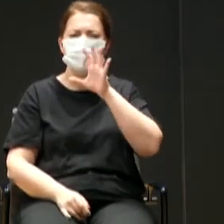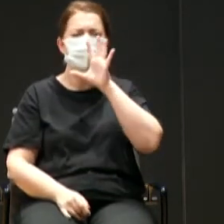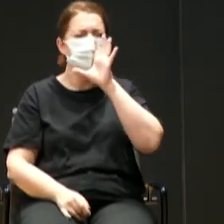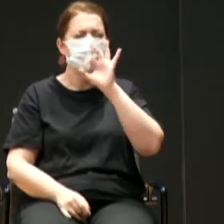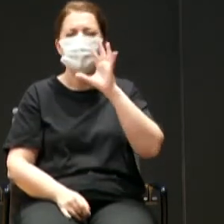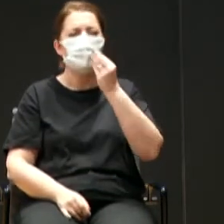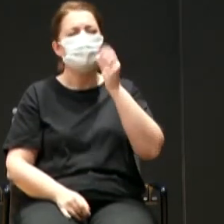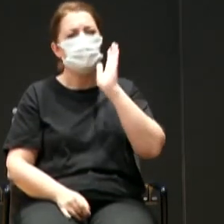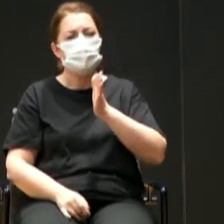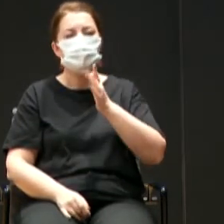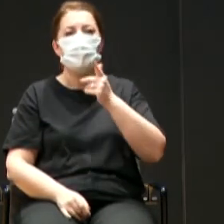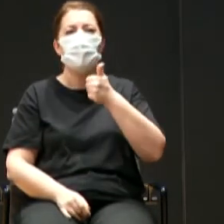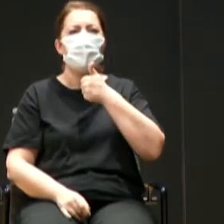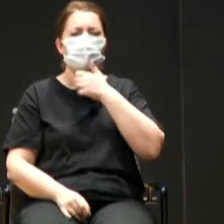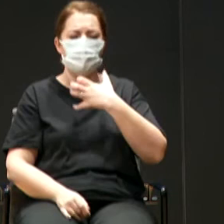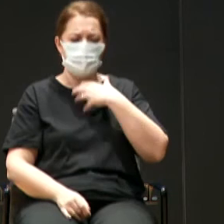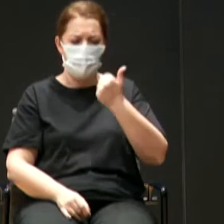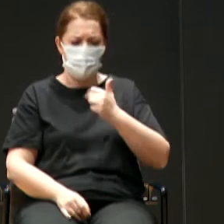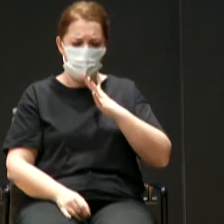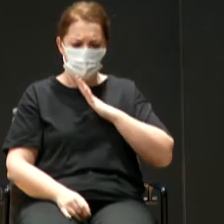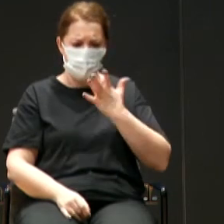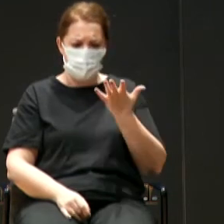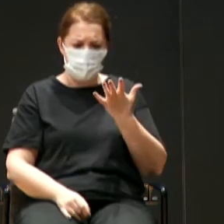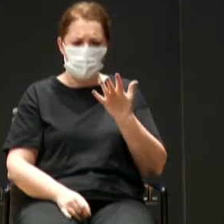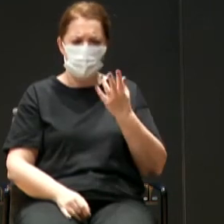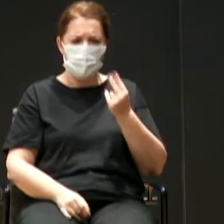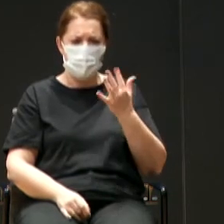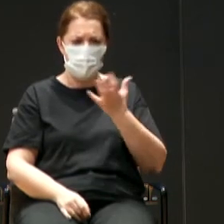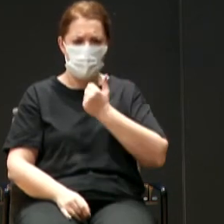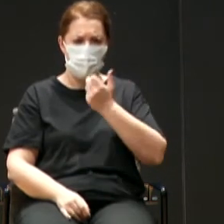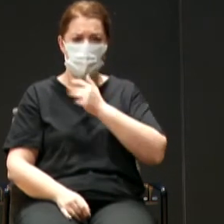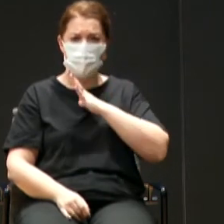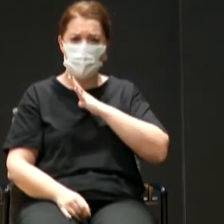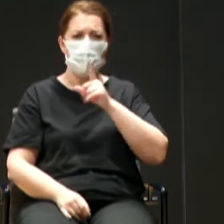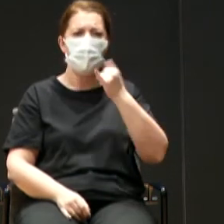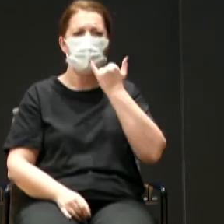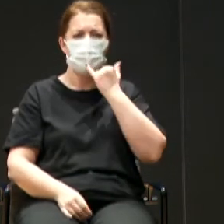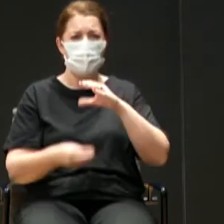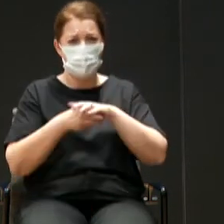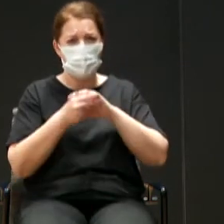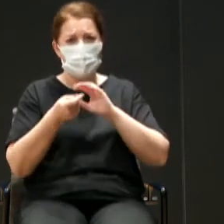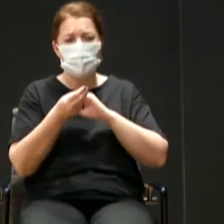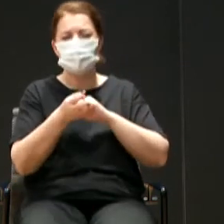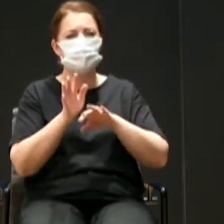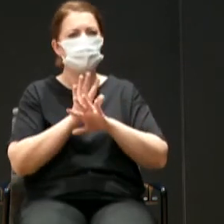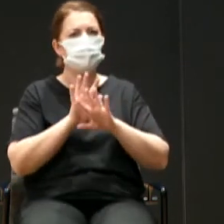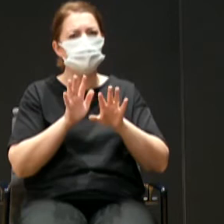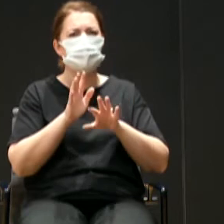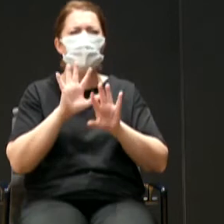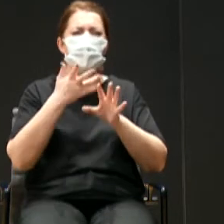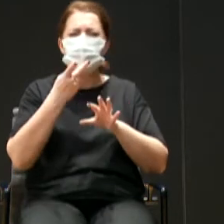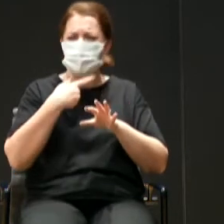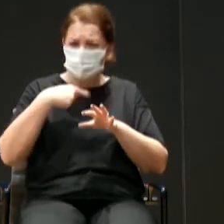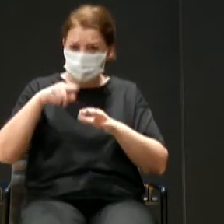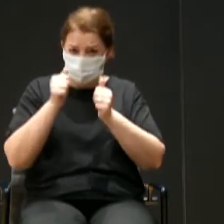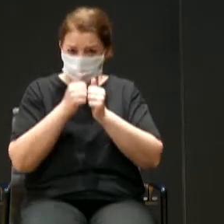olsun. Adamın arabası var, geliri 8-10 bin lira, ona da vermişler yandaş diye. Veya bizimkiler de almış. Hepsini